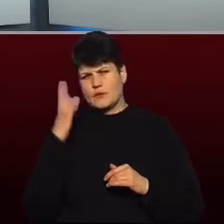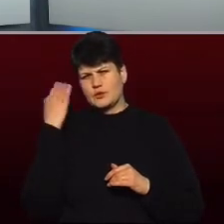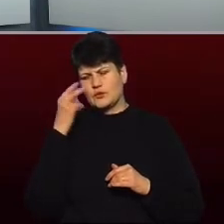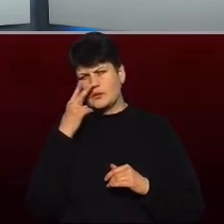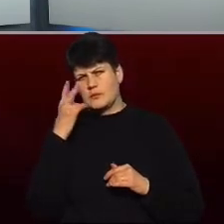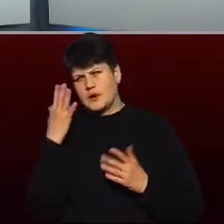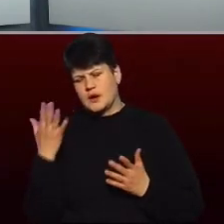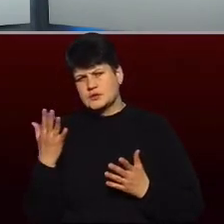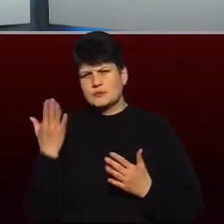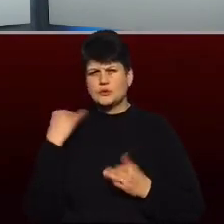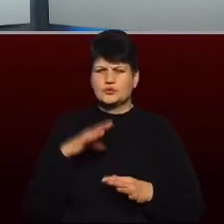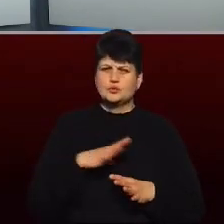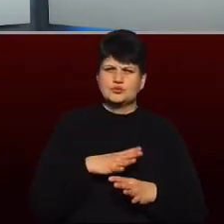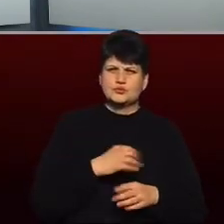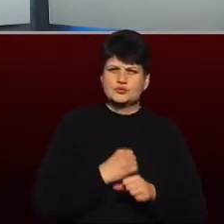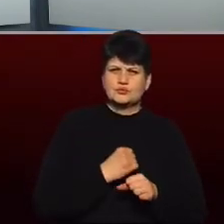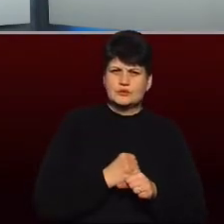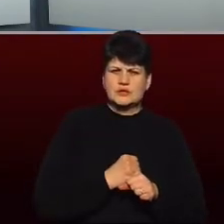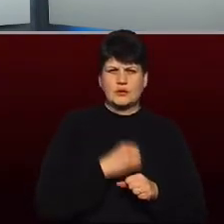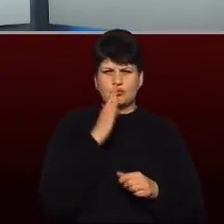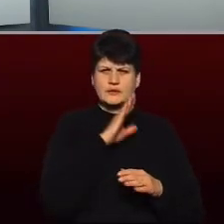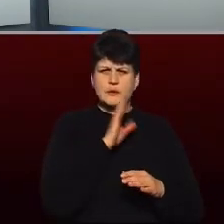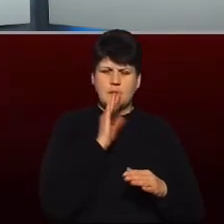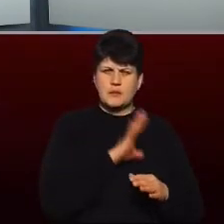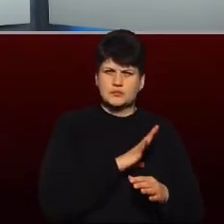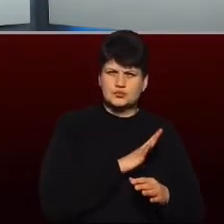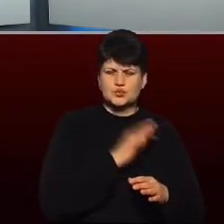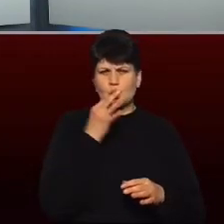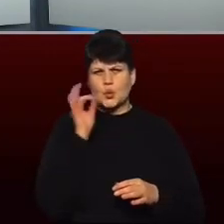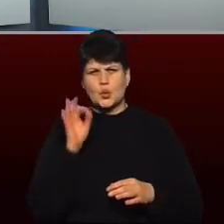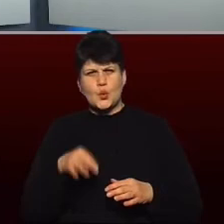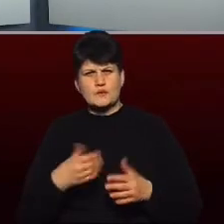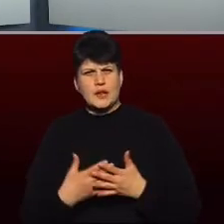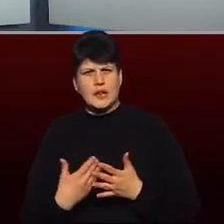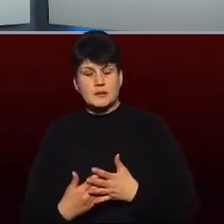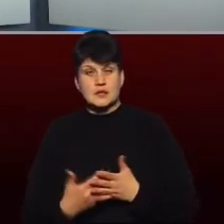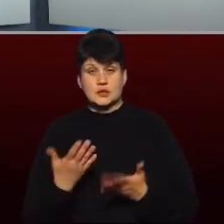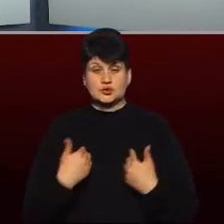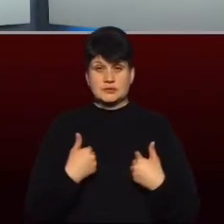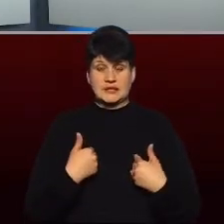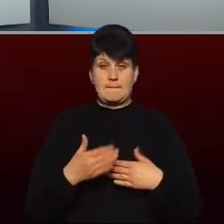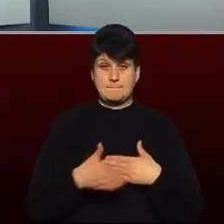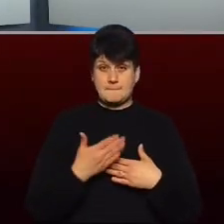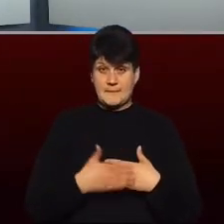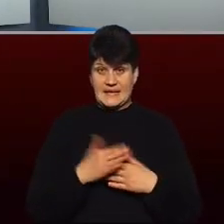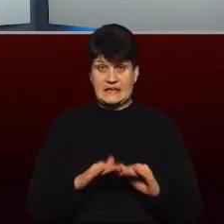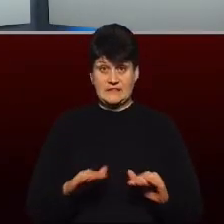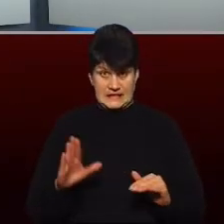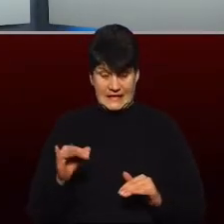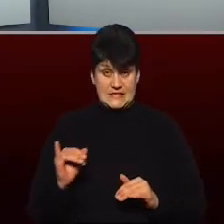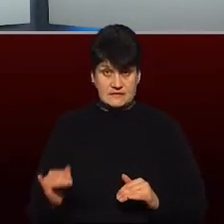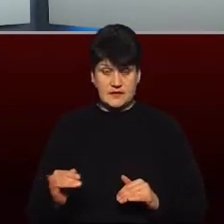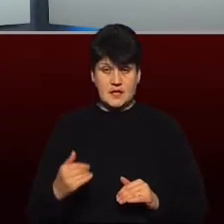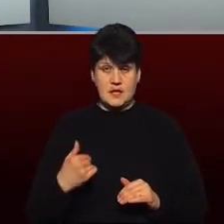попередньо в своїй батьківській сім'ї, в попередньому досвіді. Ну, скажімо, якщо мене били в дитинстві, і мене